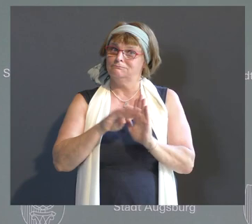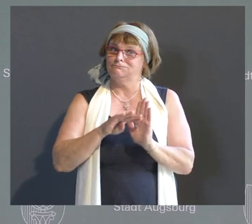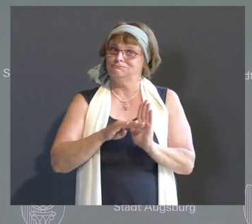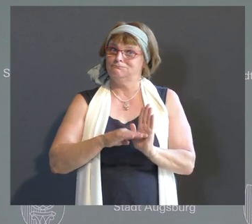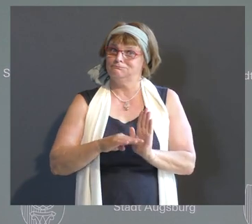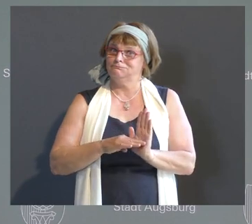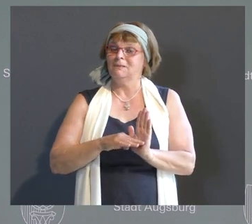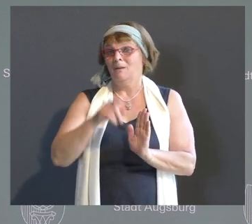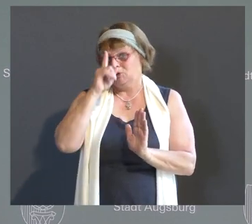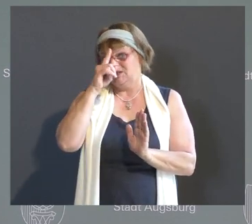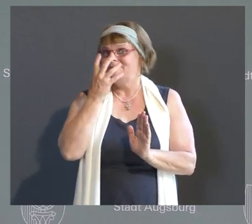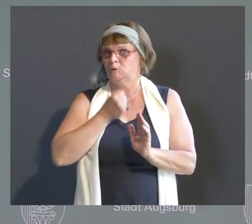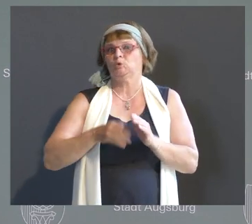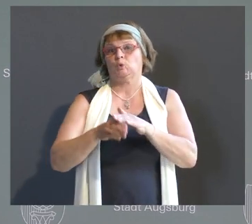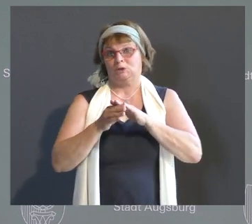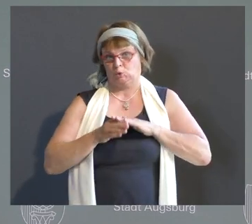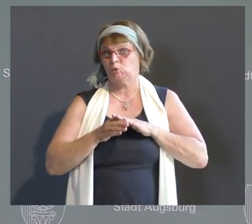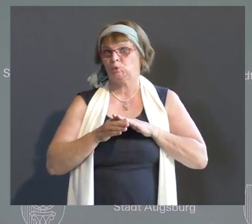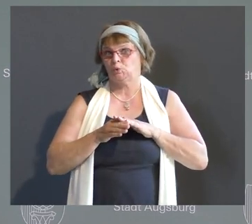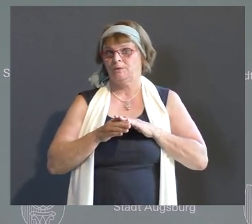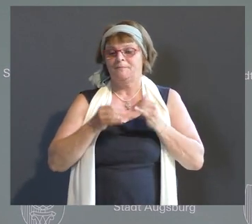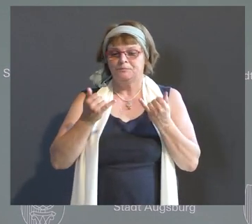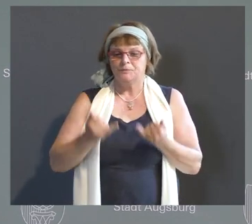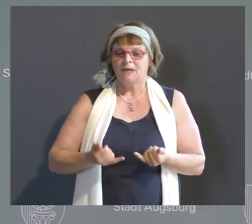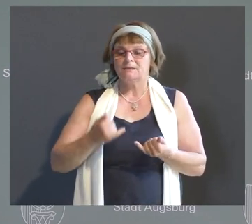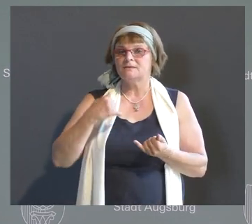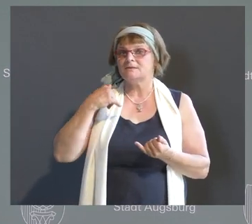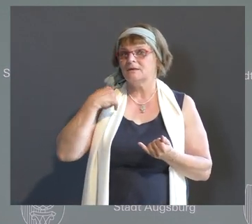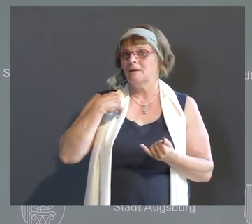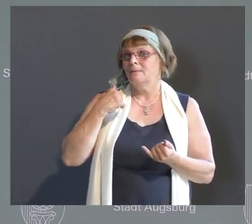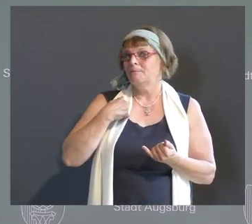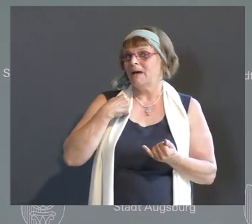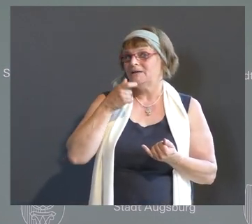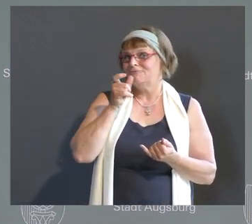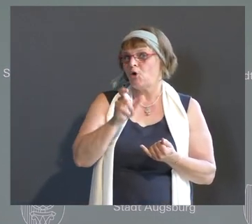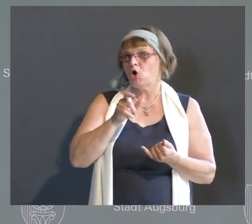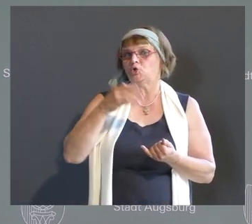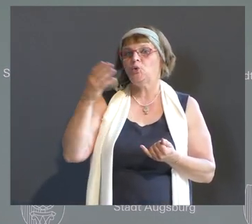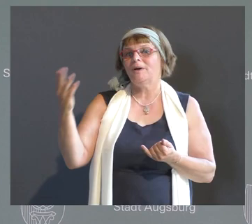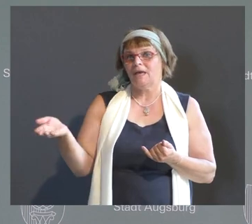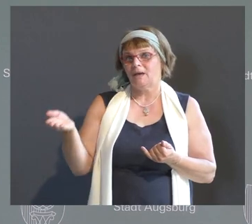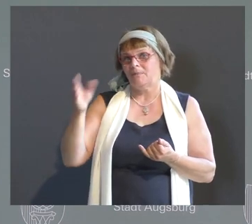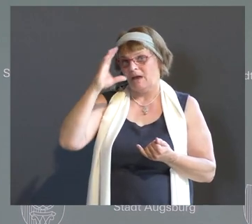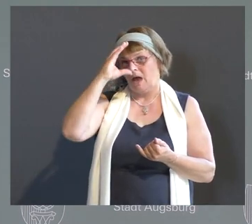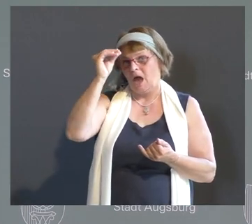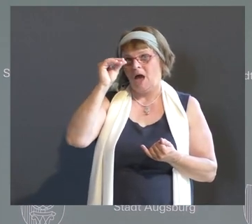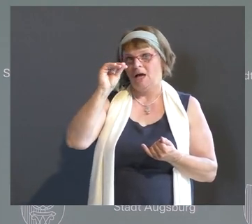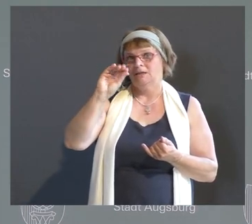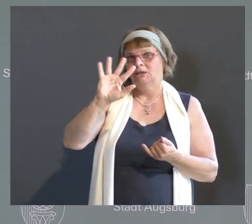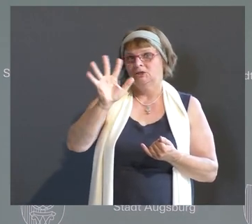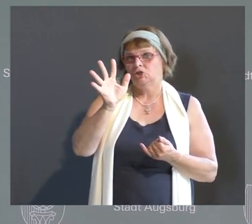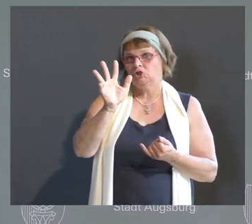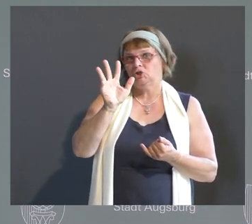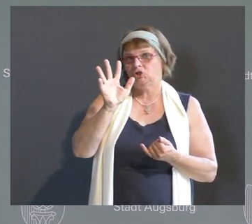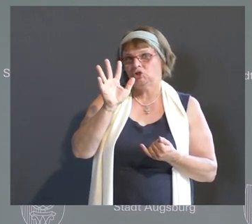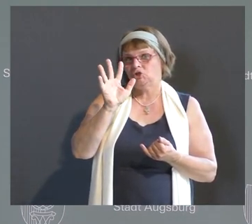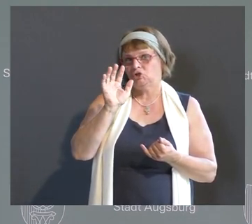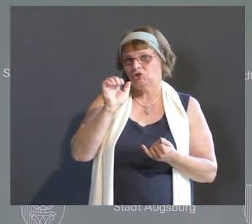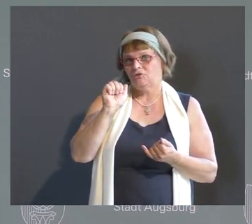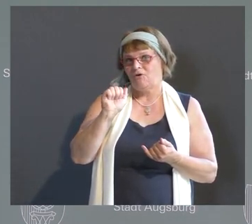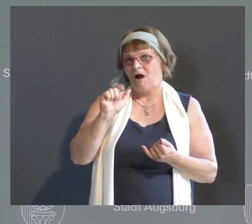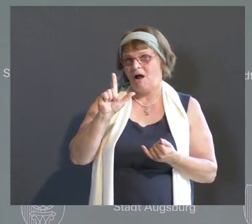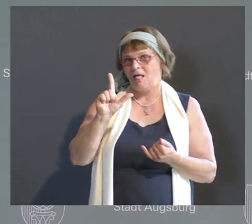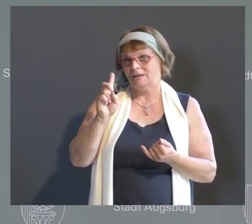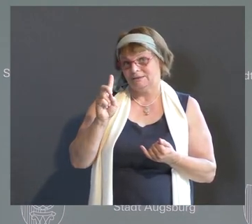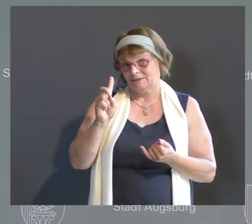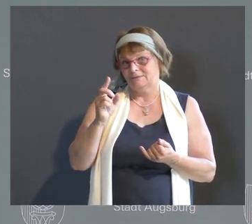unterstützen wollen. Und damit darf ich jetzt zunächst an den Herrn Schwald übergeben, der aus polizeilicher Sicht die Maßnahmen bzw. die